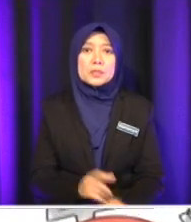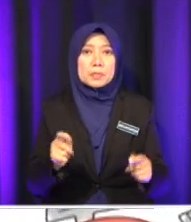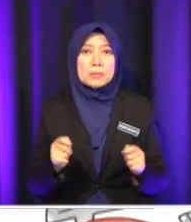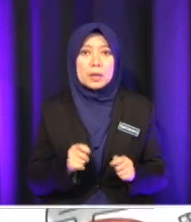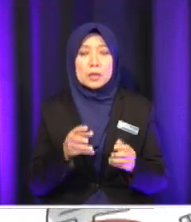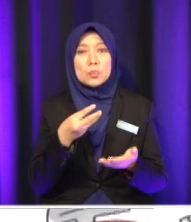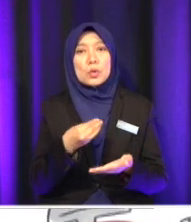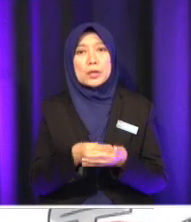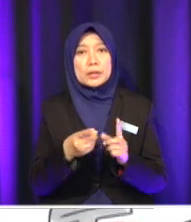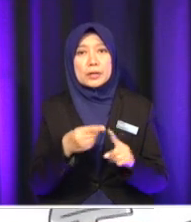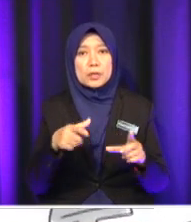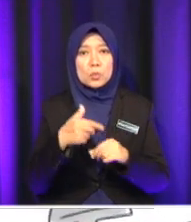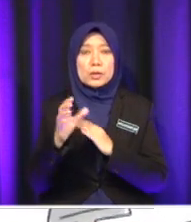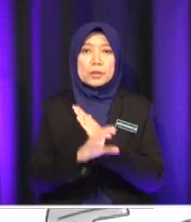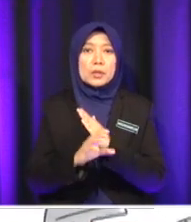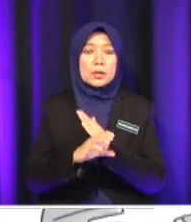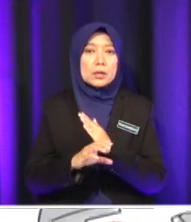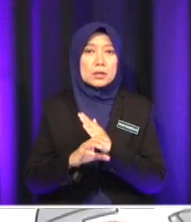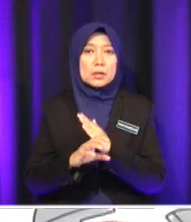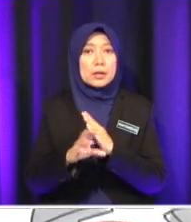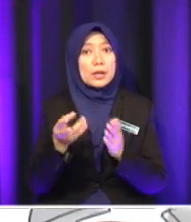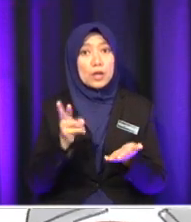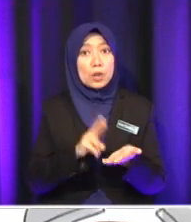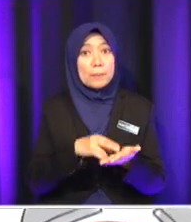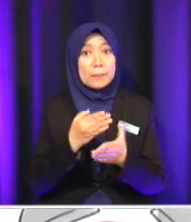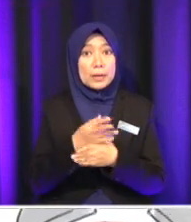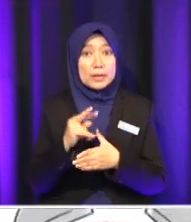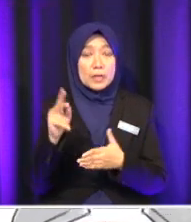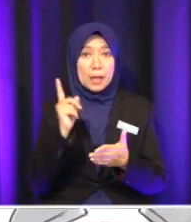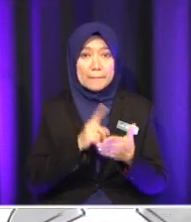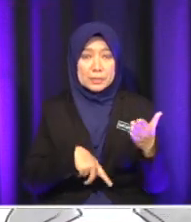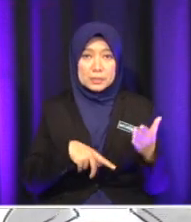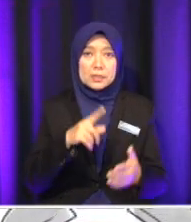keuangan dari luar negeri sepatunya kita record di bahagia